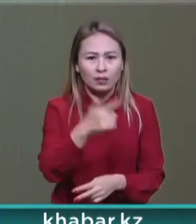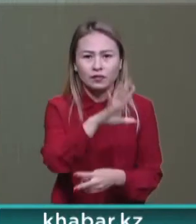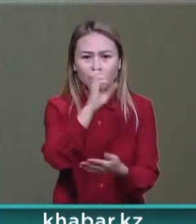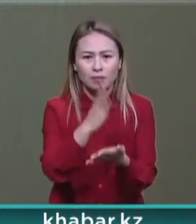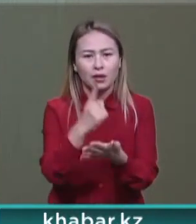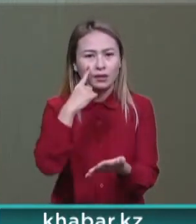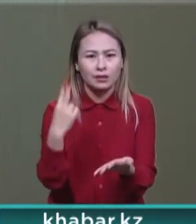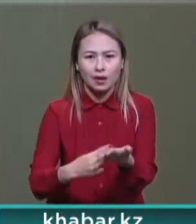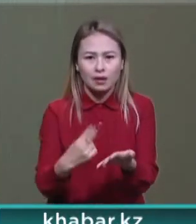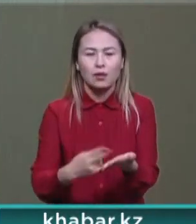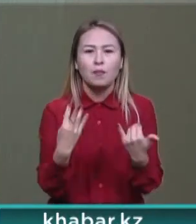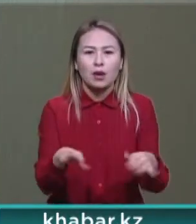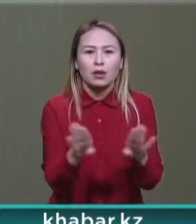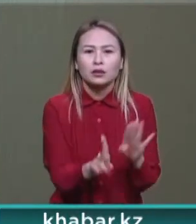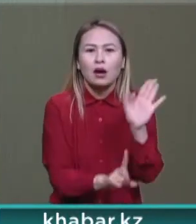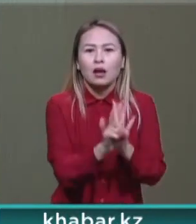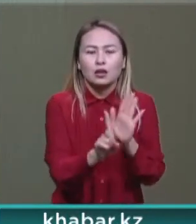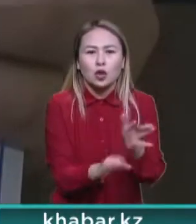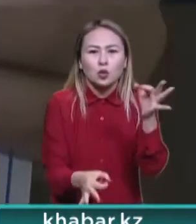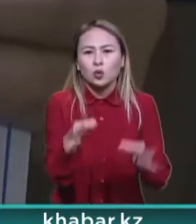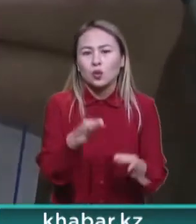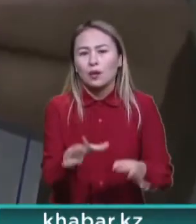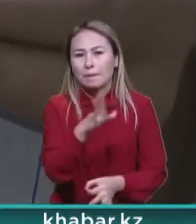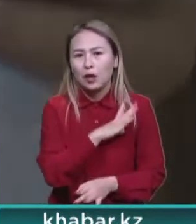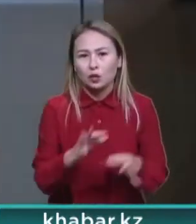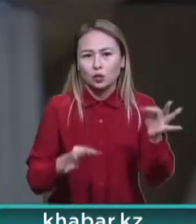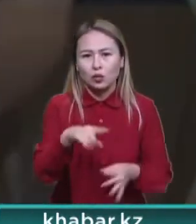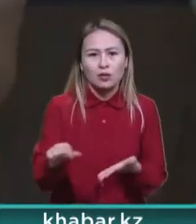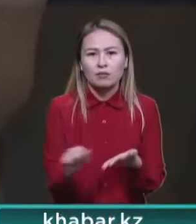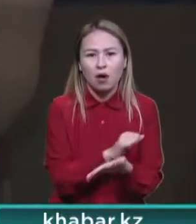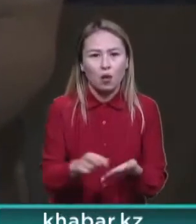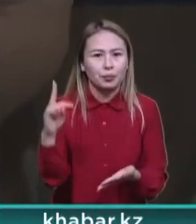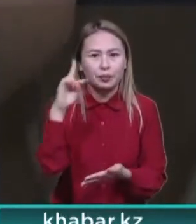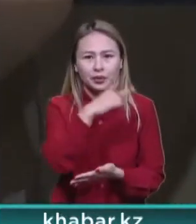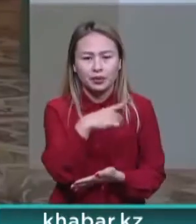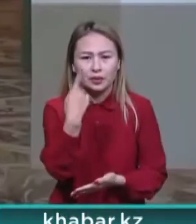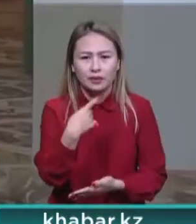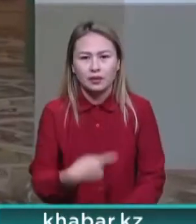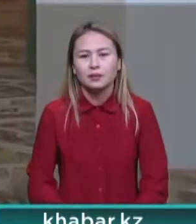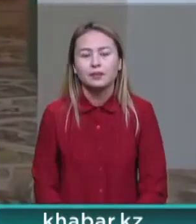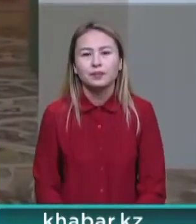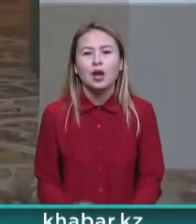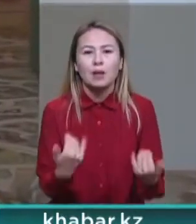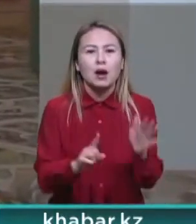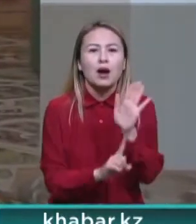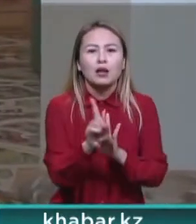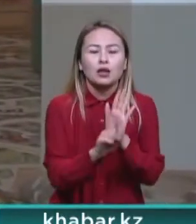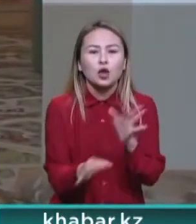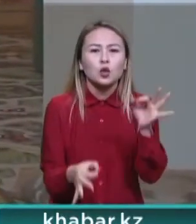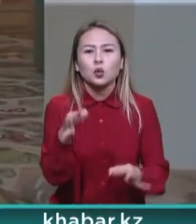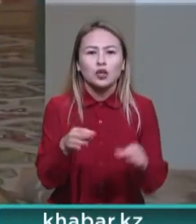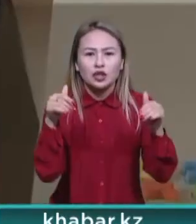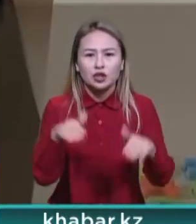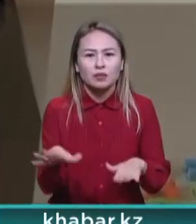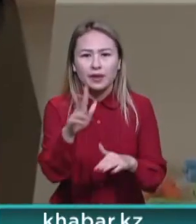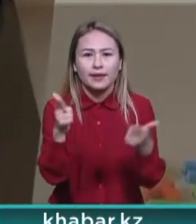құжаттар дәлел. Бірақ алғашқы сатыдағы сот отырысында судья бұл құжаттарды ескермеді. Алғашқы сатыдағы соттың